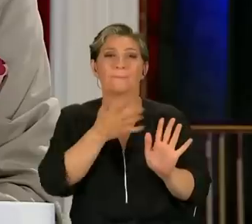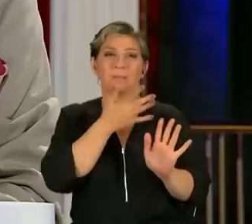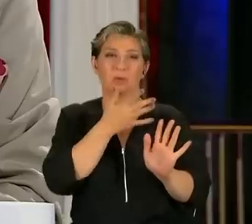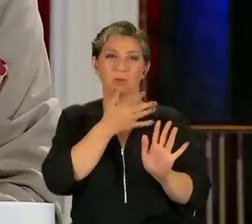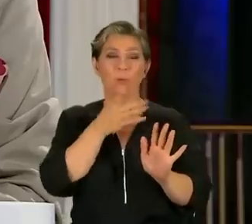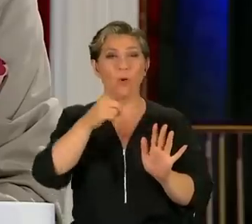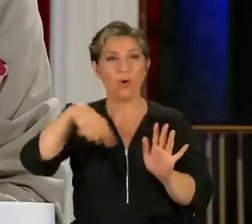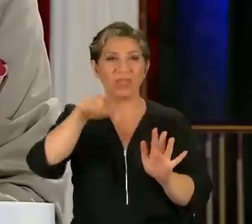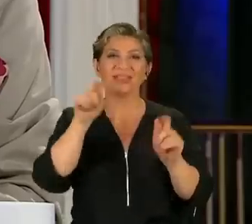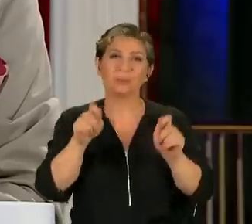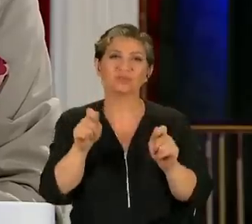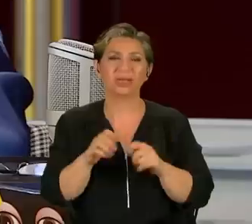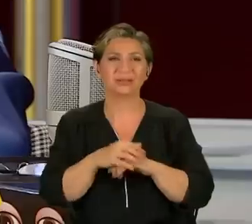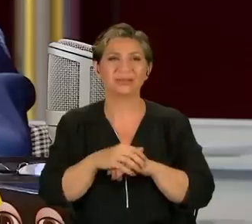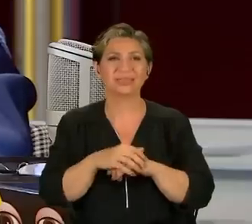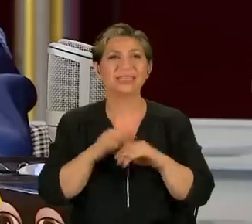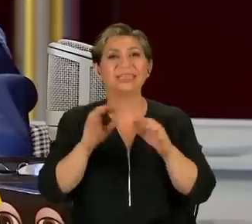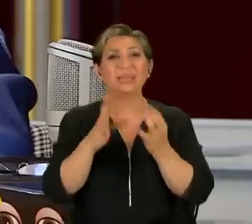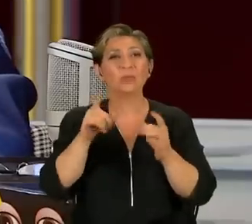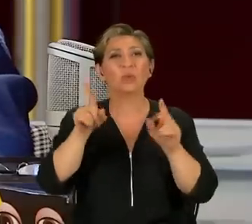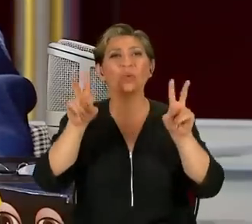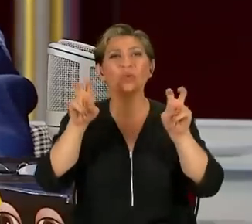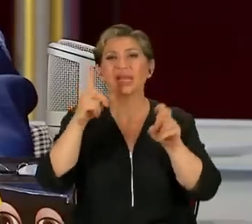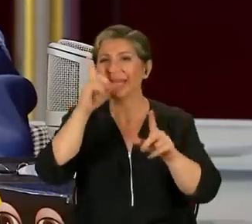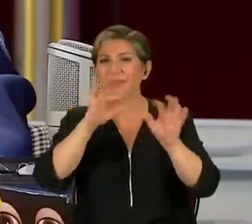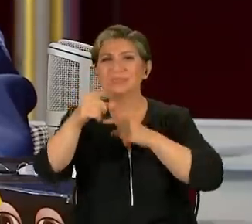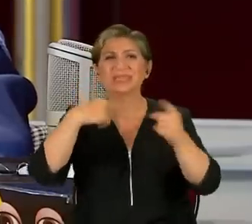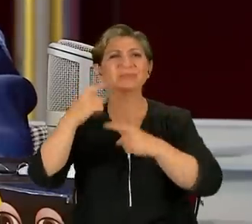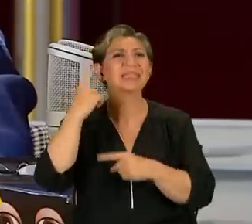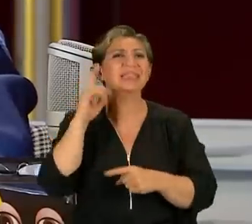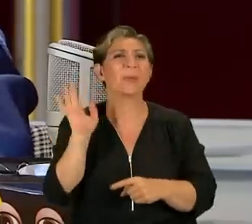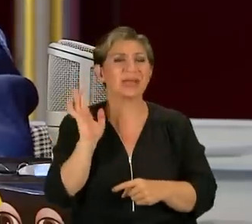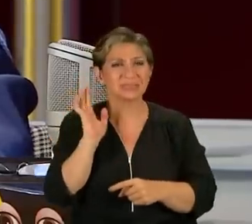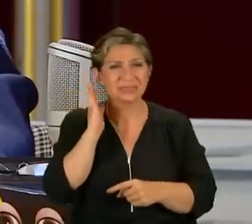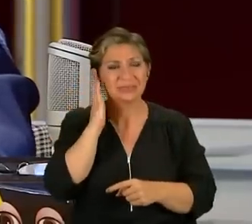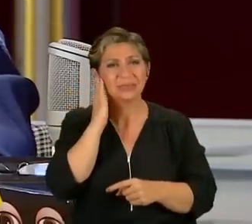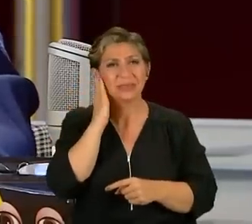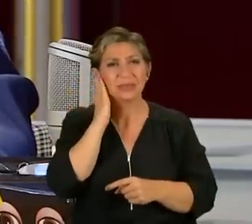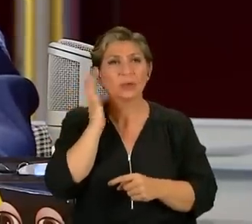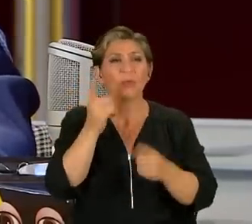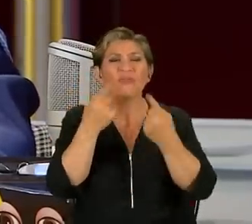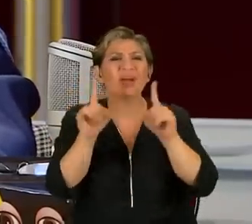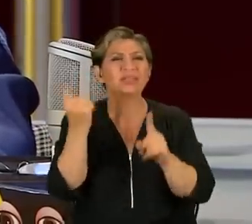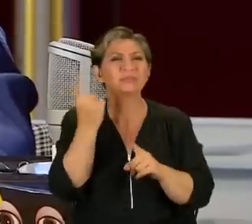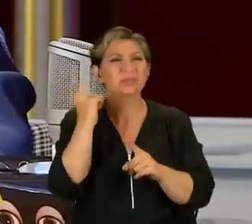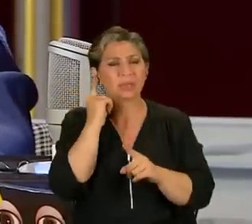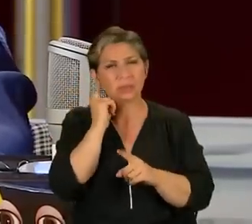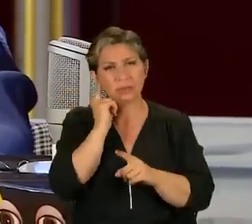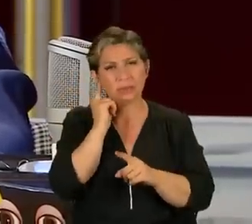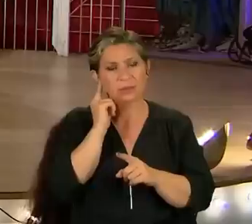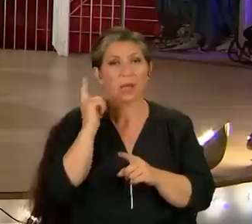ki onlar da yapacak. Evet. Çünkü bu konuda kimse kimseyi dinlemez. Bu farklı bir şey. Hı.